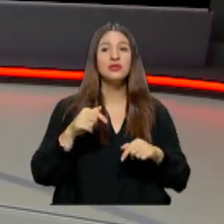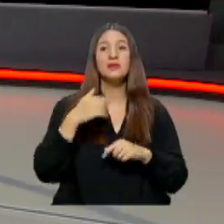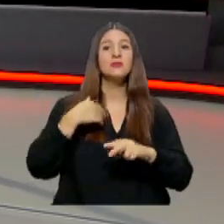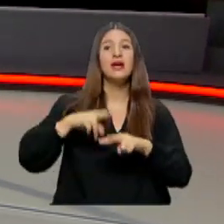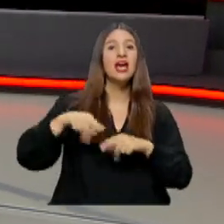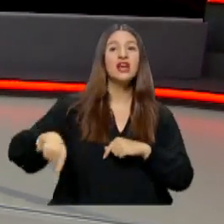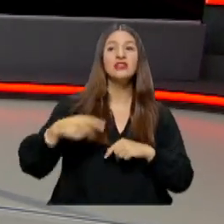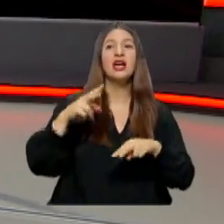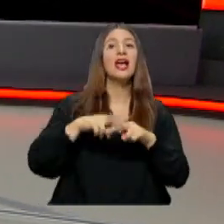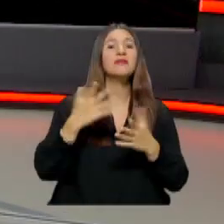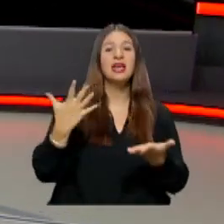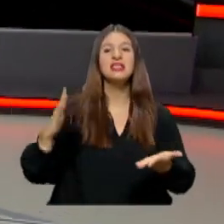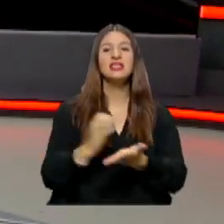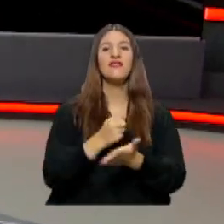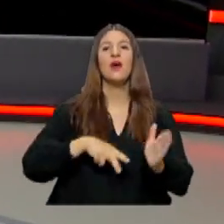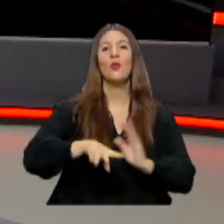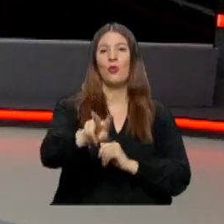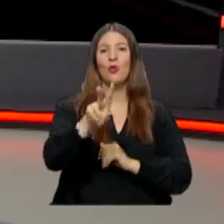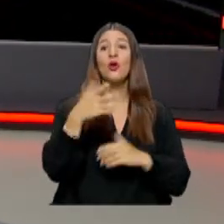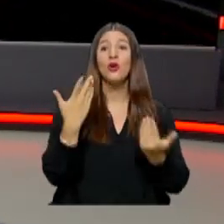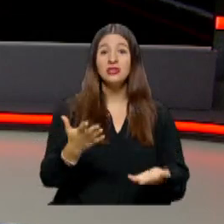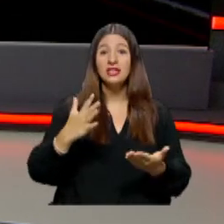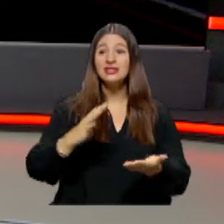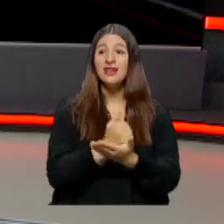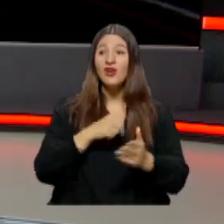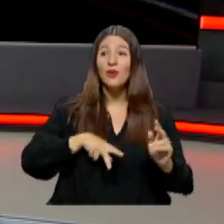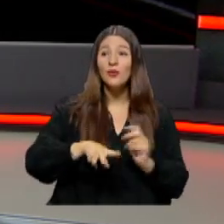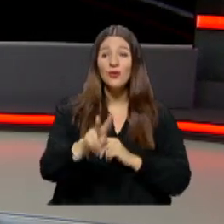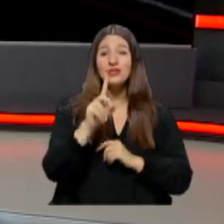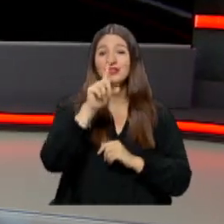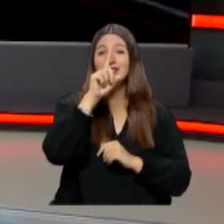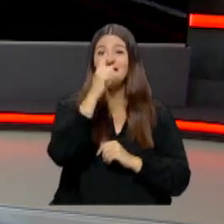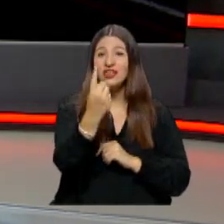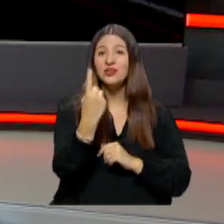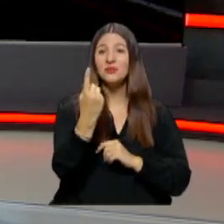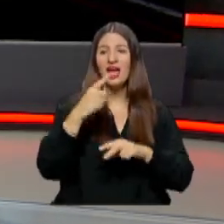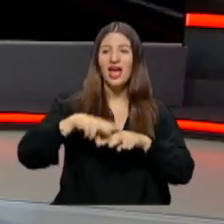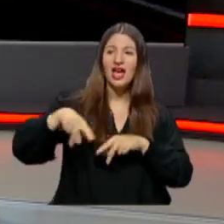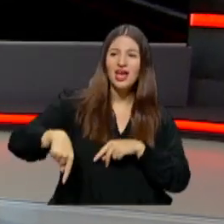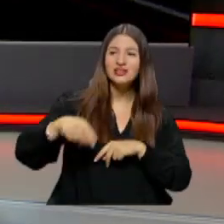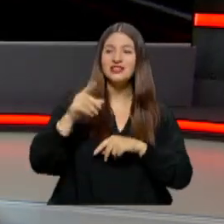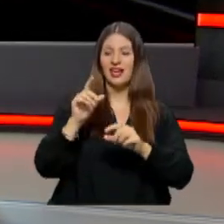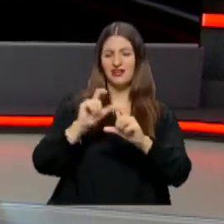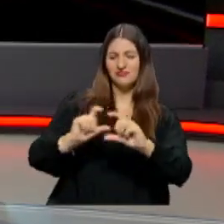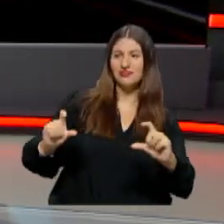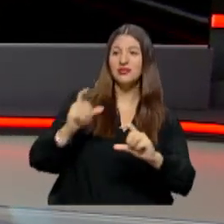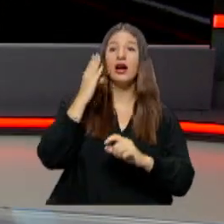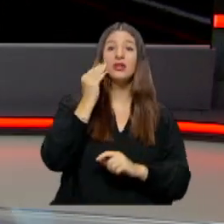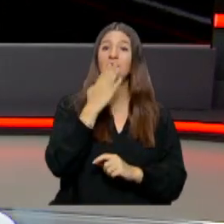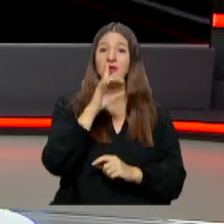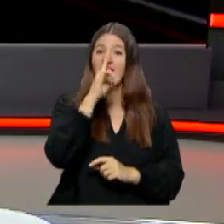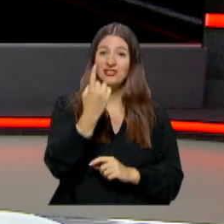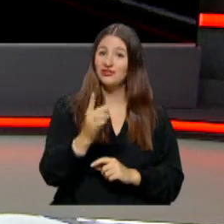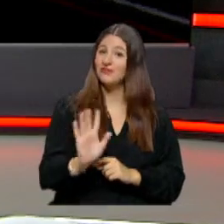hashtag'imiz, etiketimiz Zafer Yolu. Üstelik Zafer Yolu'nun sadece bir hashtag olarak, bir etiket olarak manası yok